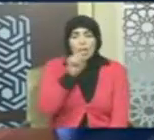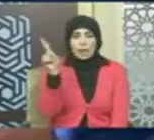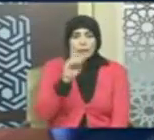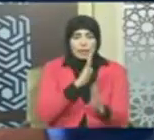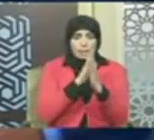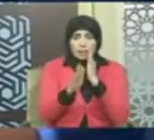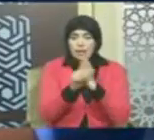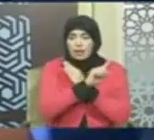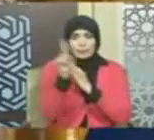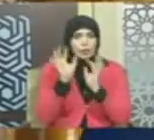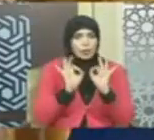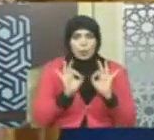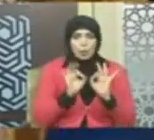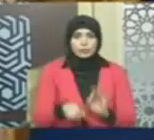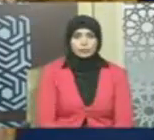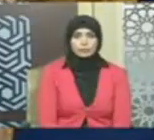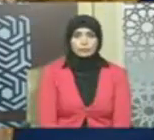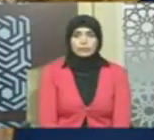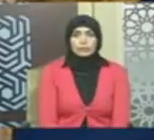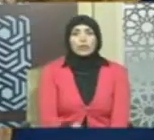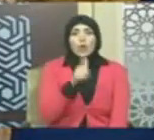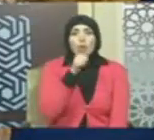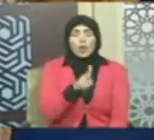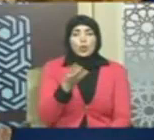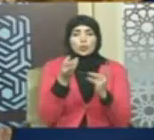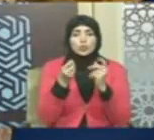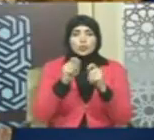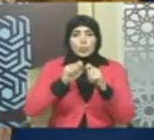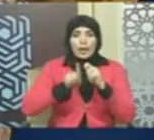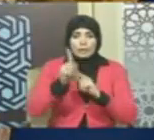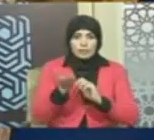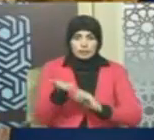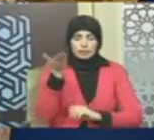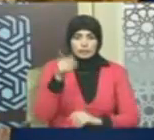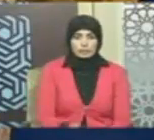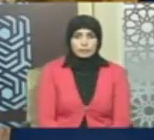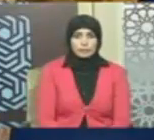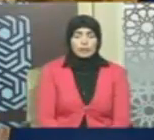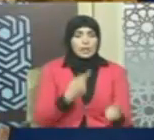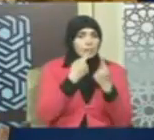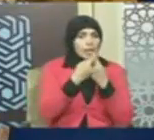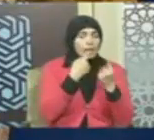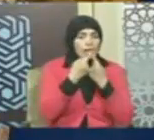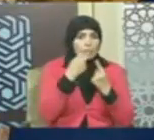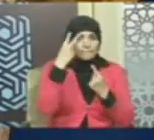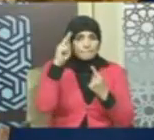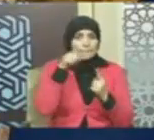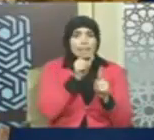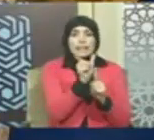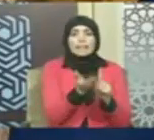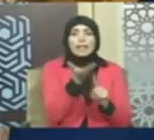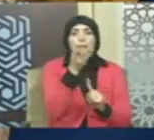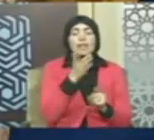بدلوا تبديلا، ويقول سبحانه مخاطبا نبينا صلى